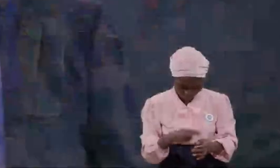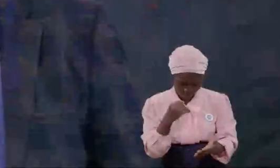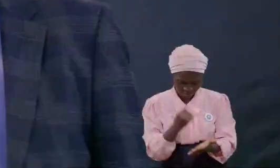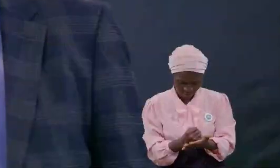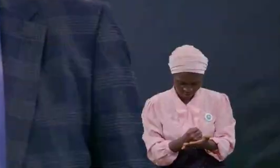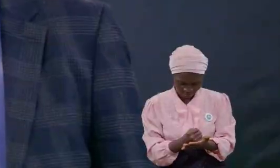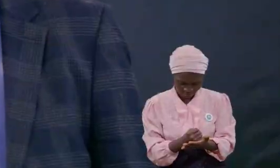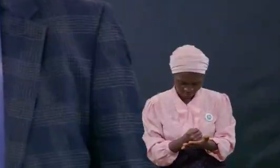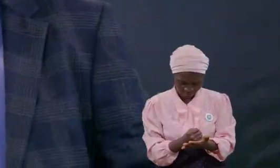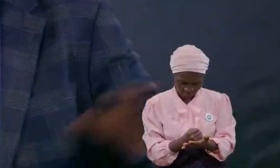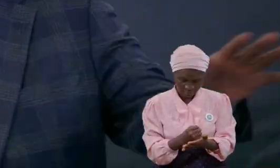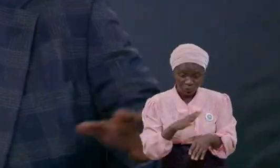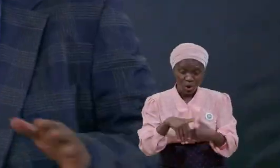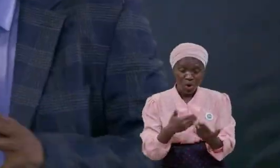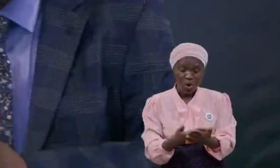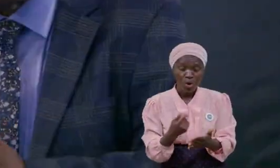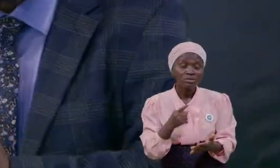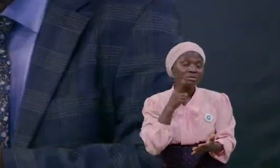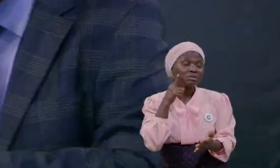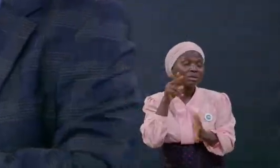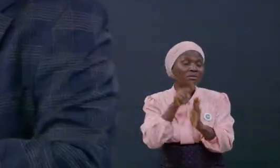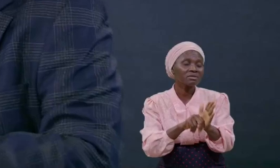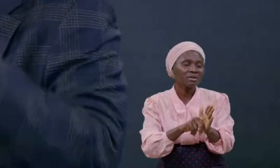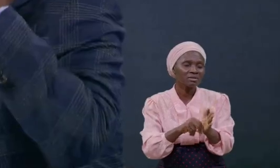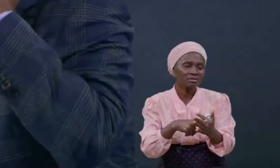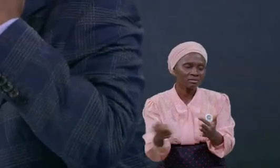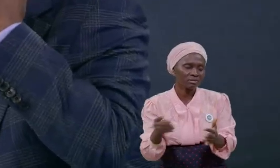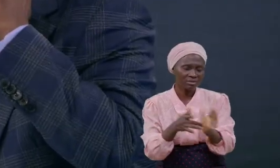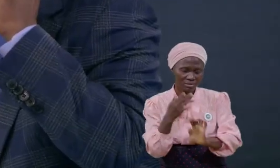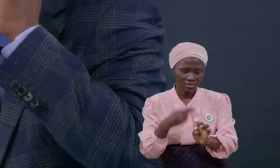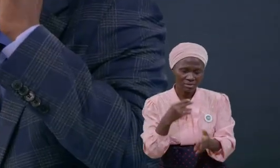Toute sudité disparaît, mutisme disparaît.